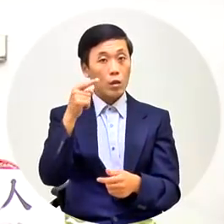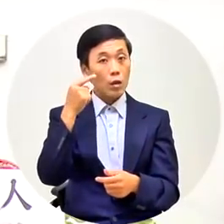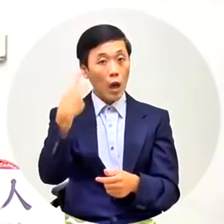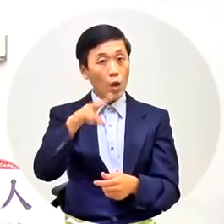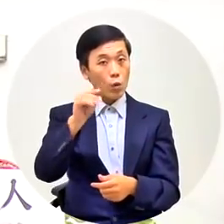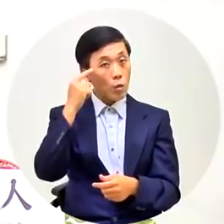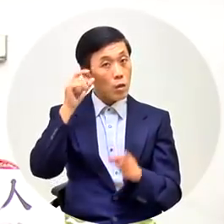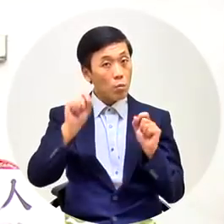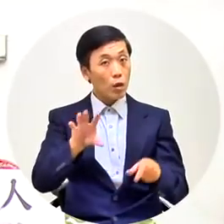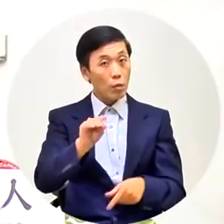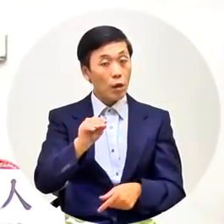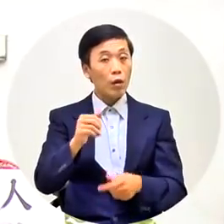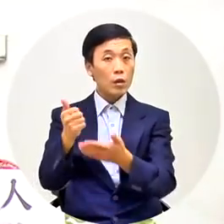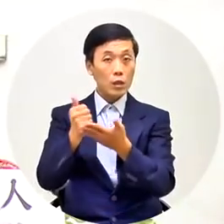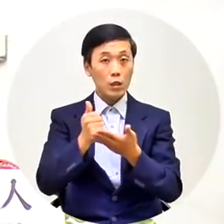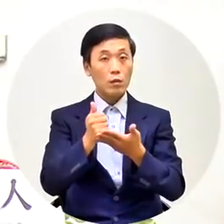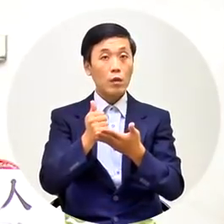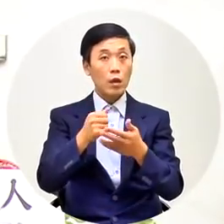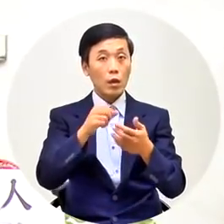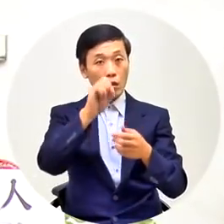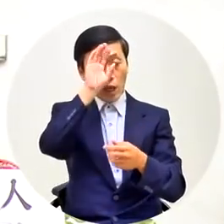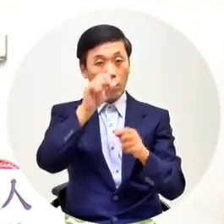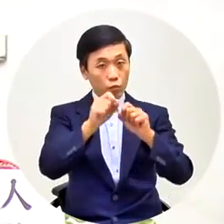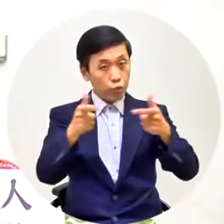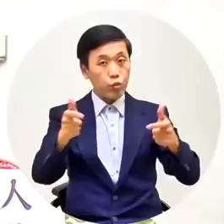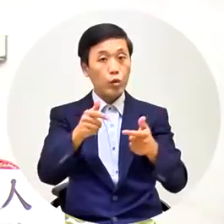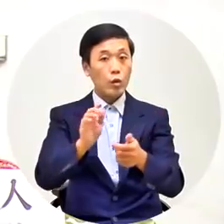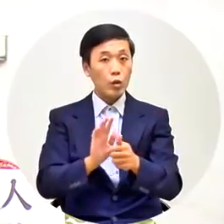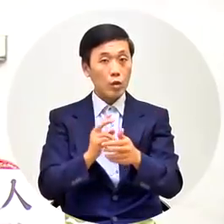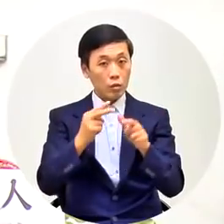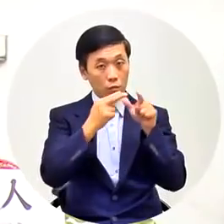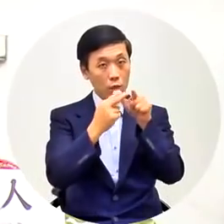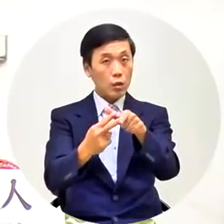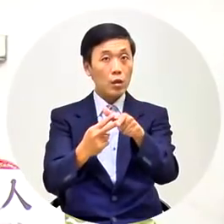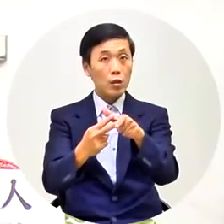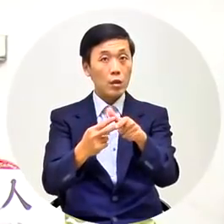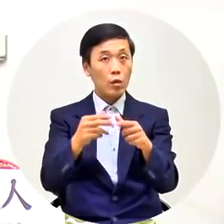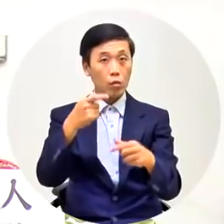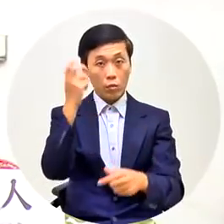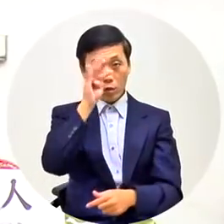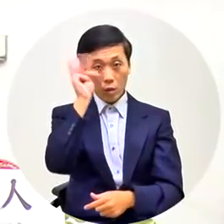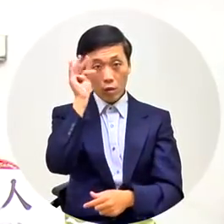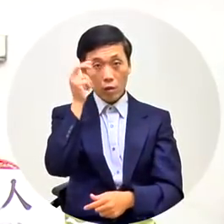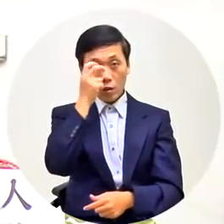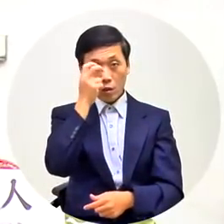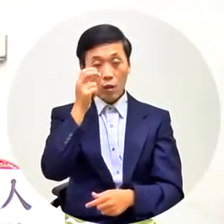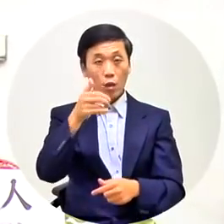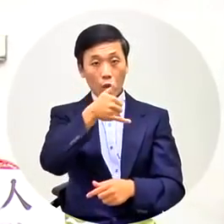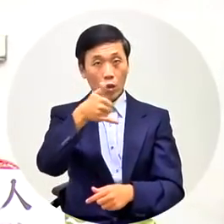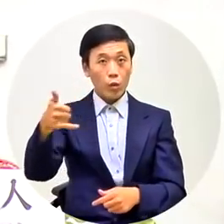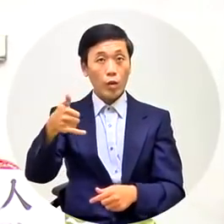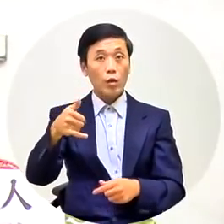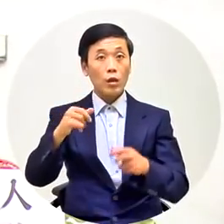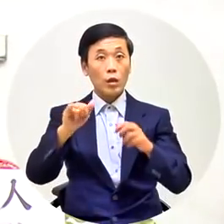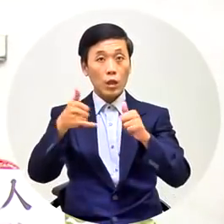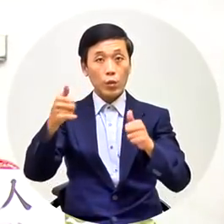五个议员到前面来选一个主任监察员，好不好？来，那个陈丽娜议员、李乔如议员、陈慧文议员、王